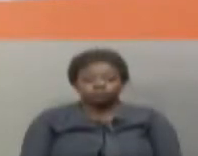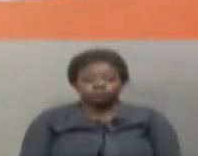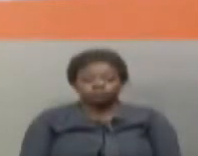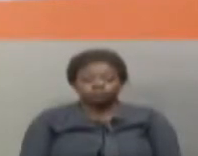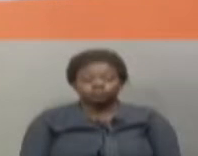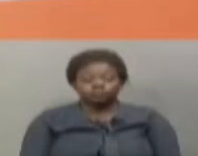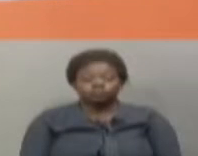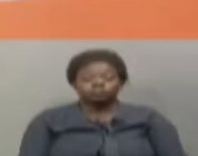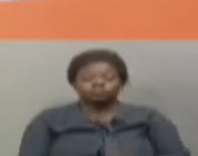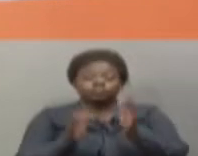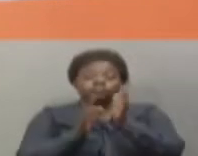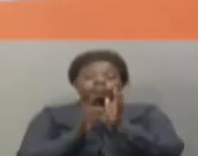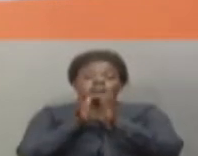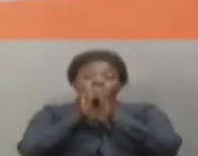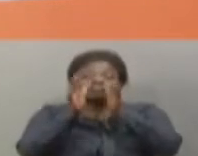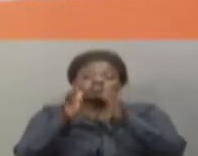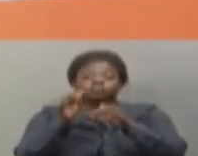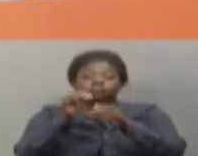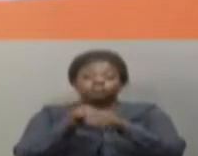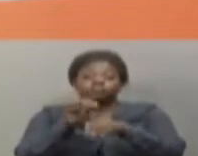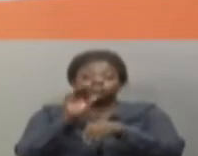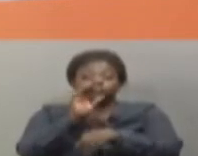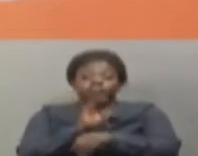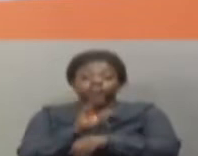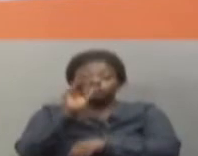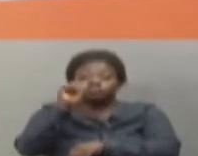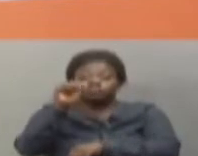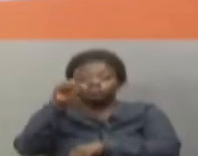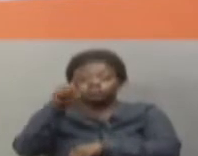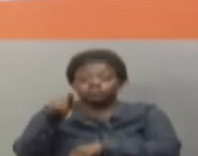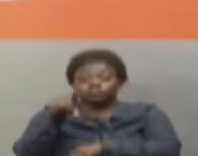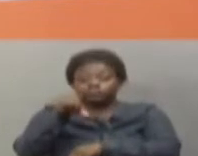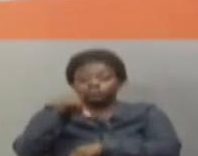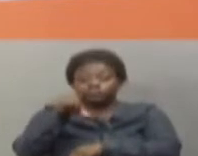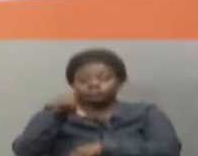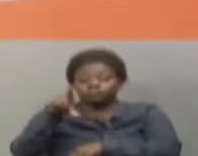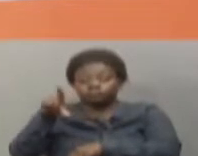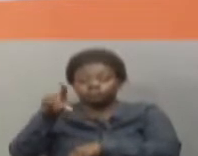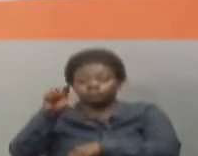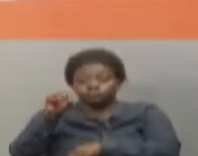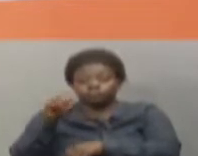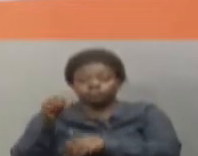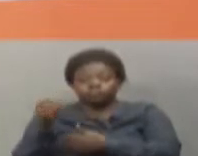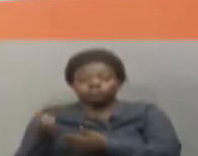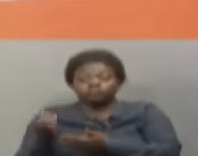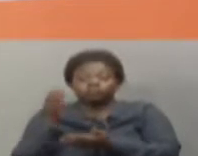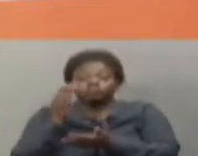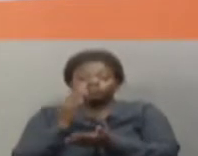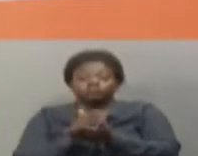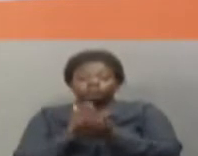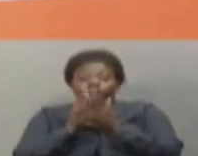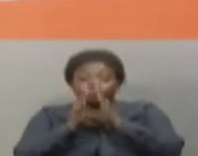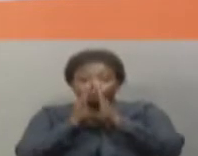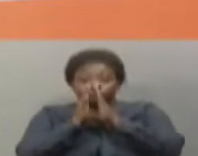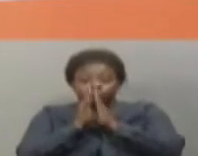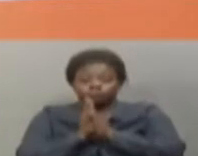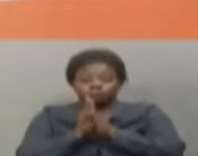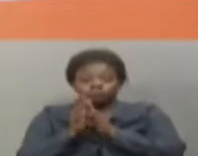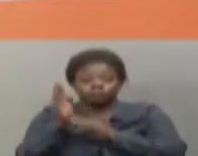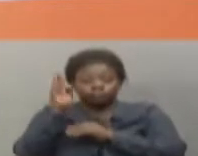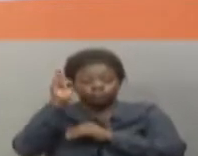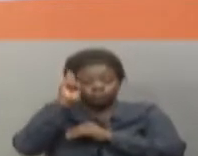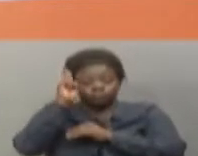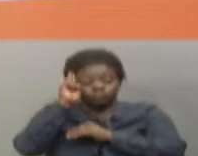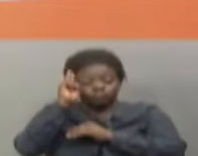Ate abakkiriza mu kanisa ya St Apollo Kivegula ya Nkumba beetabye mu kusaba okw'okujjukira